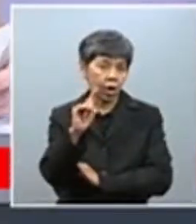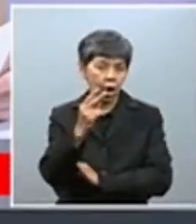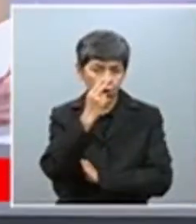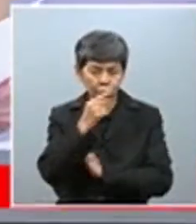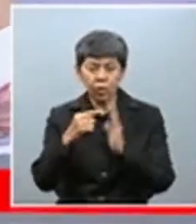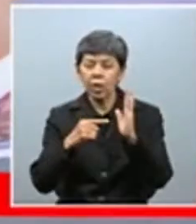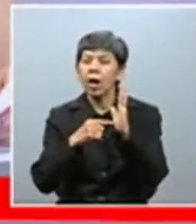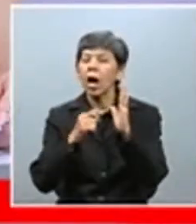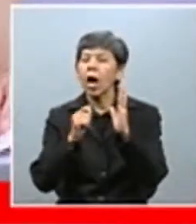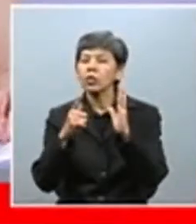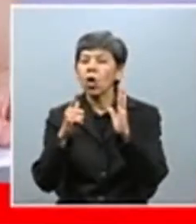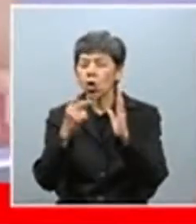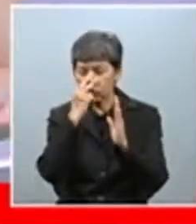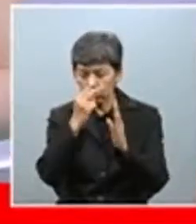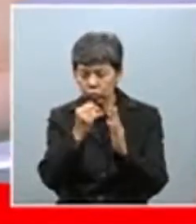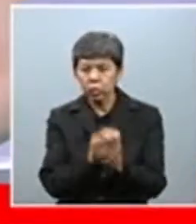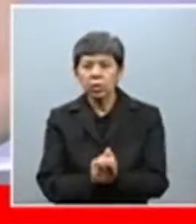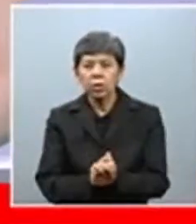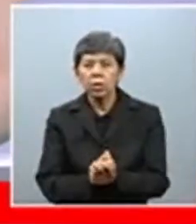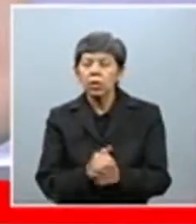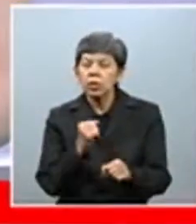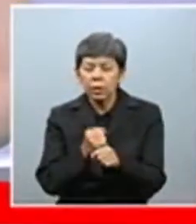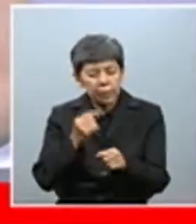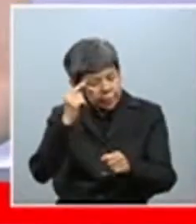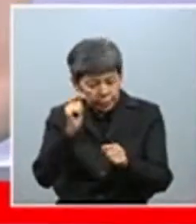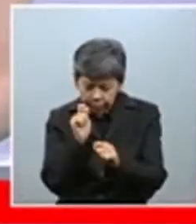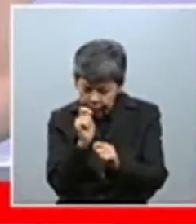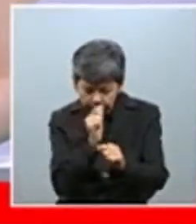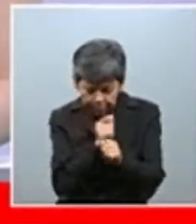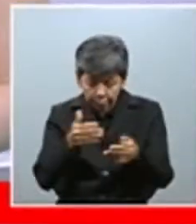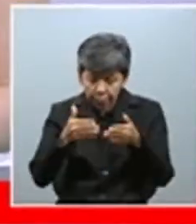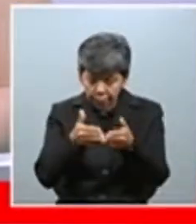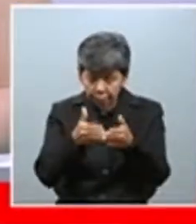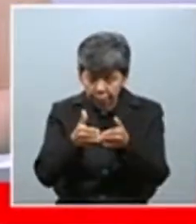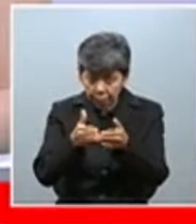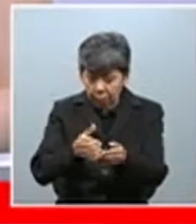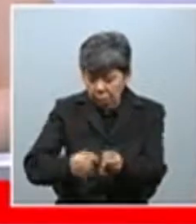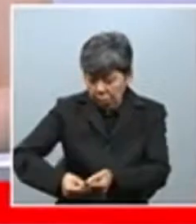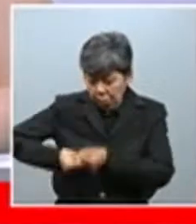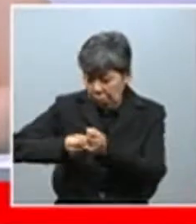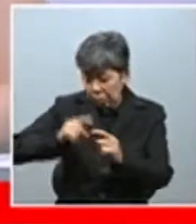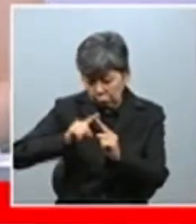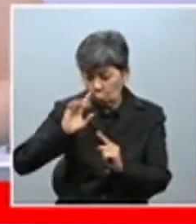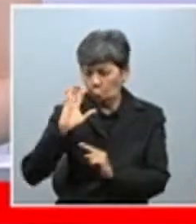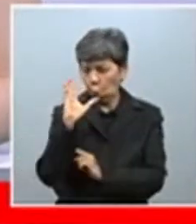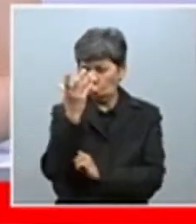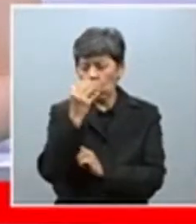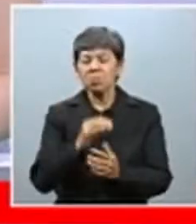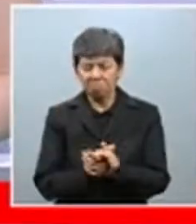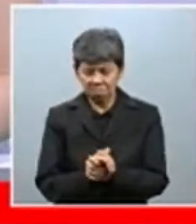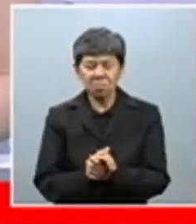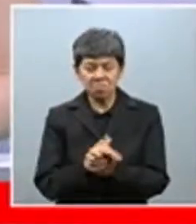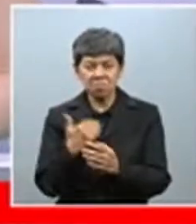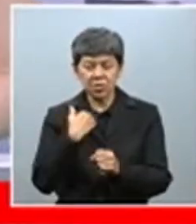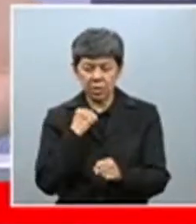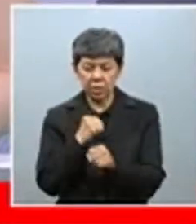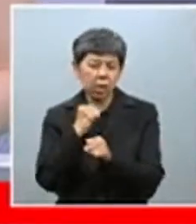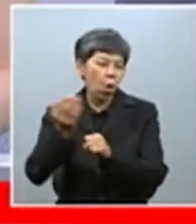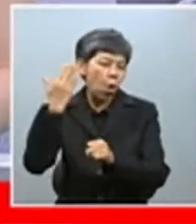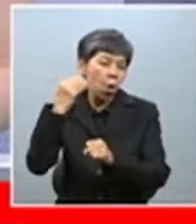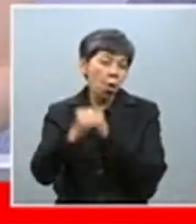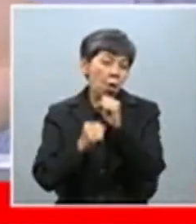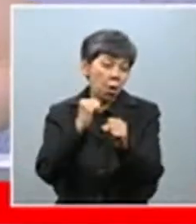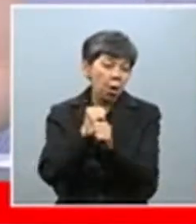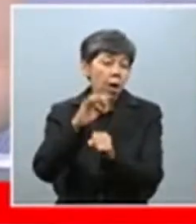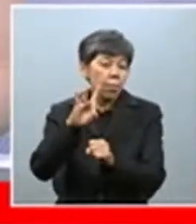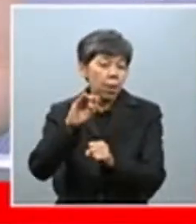างทองกันก่อนเลยนะคะไปดูอนุสาวรีย์ของผู้ประดิษฐ์เรือหางยาวคนแรกของโลกคือเขาบอกว่ามีการประดิษฐ์ตั้งแต่85